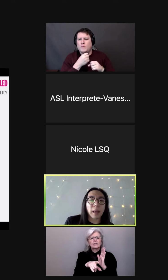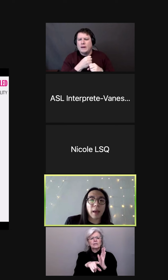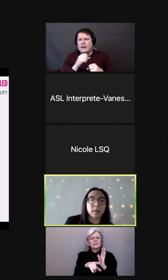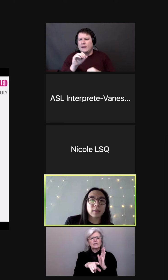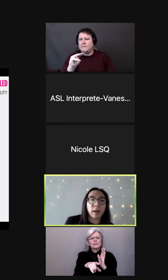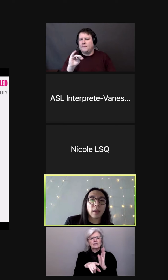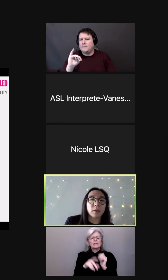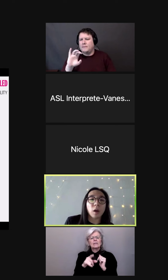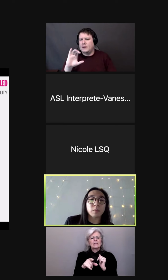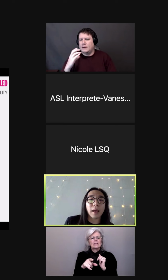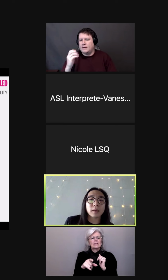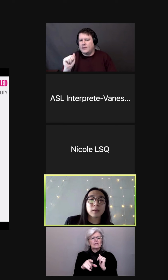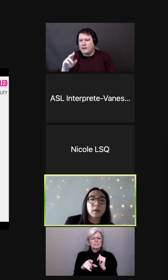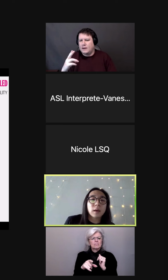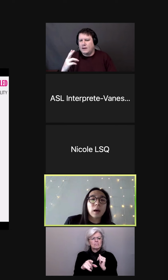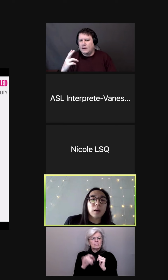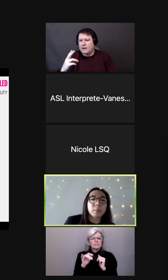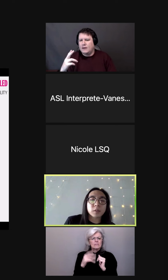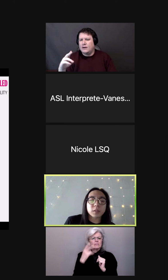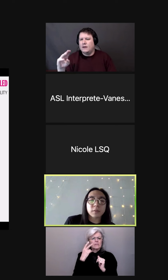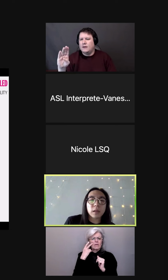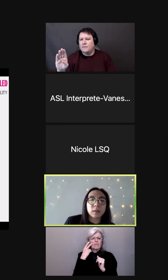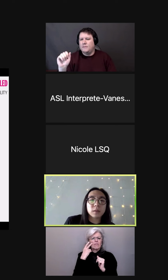Mika Bazant. Donc, on voit